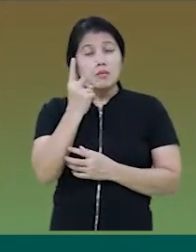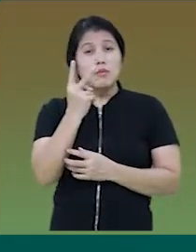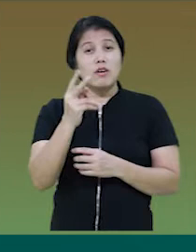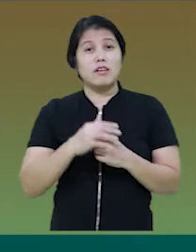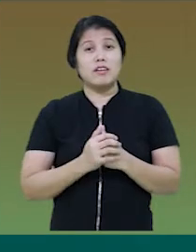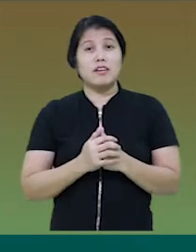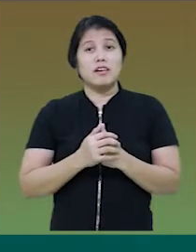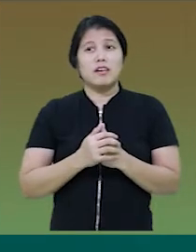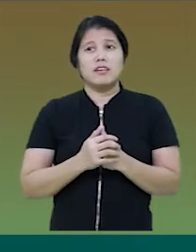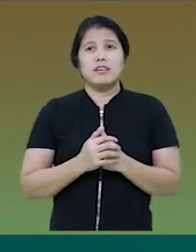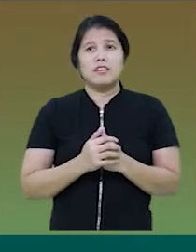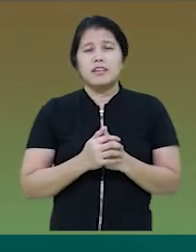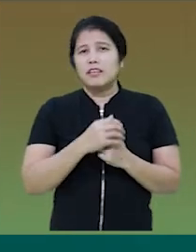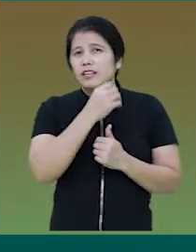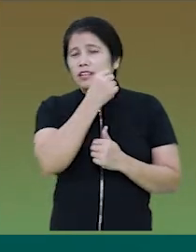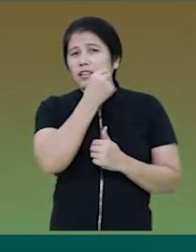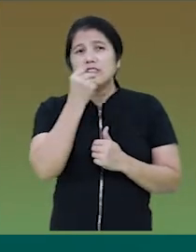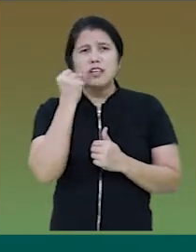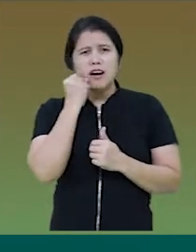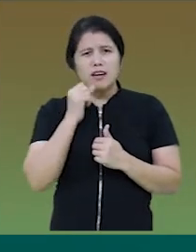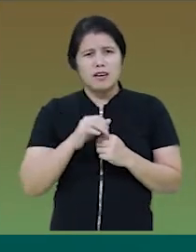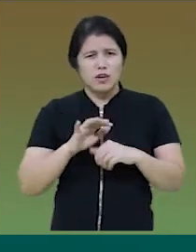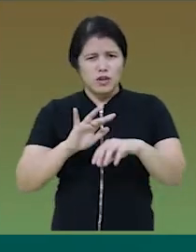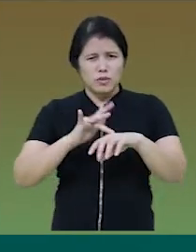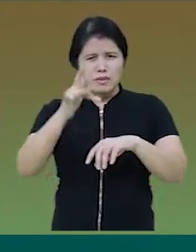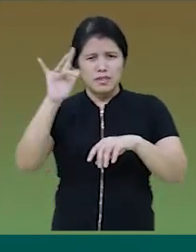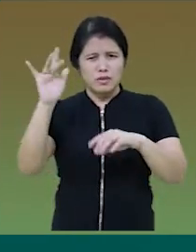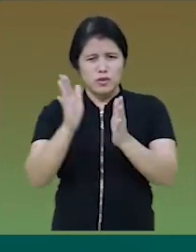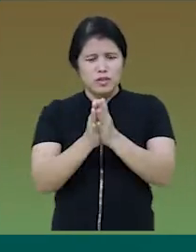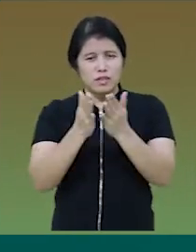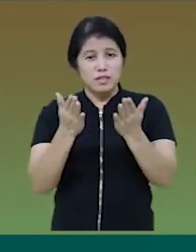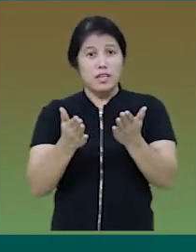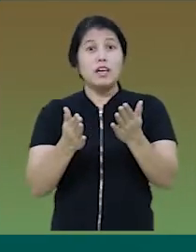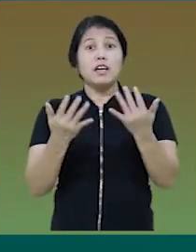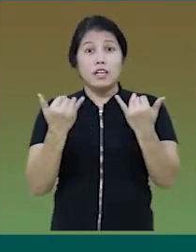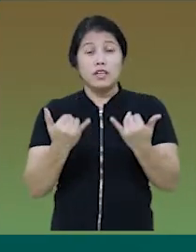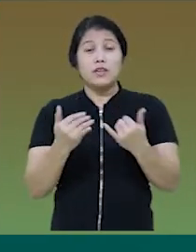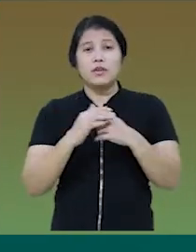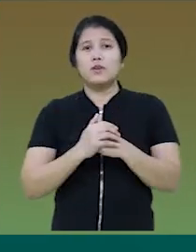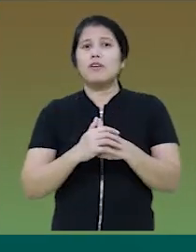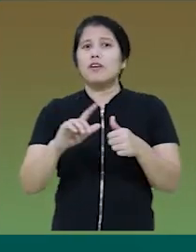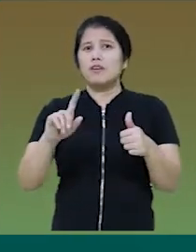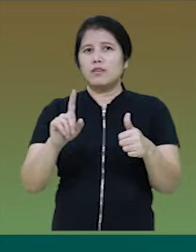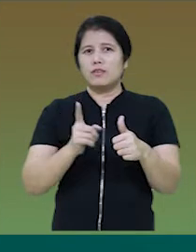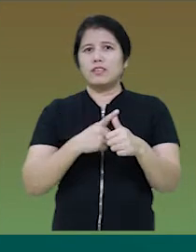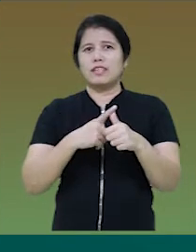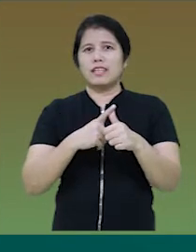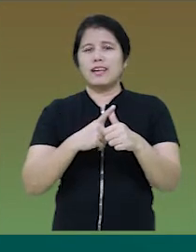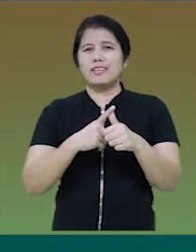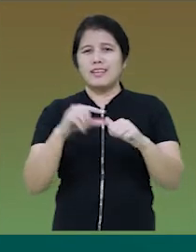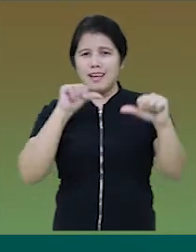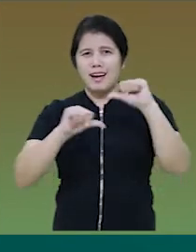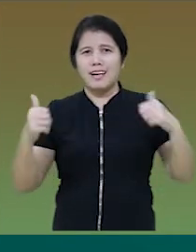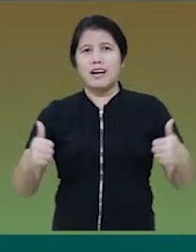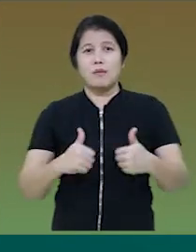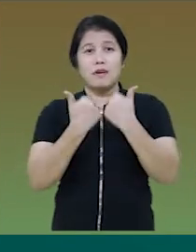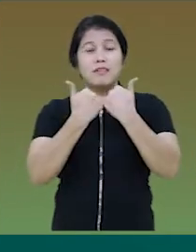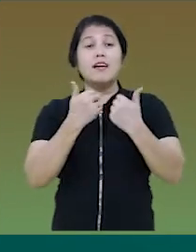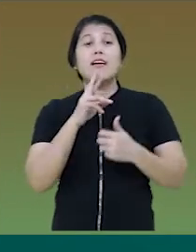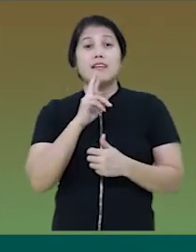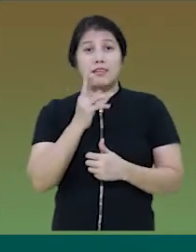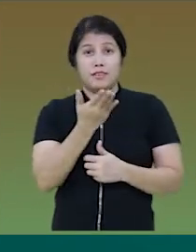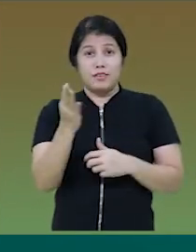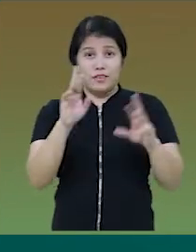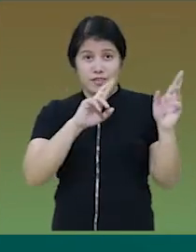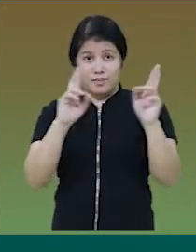Tingnan mo siya, kumikislap ang iyong aklat. Oo nga, Ate Shen. Heto na ang una nating aghamon. Handa na